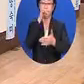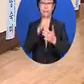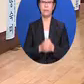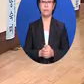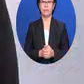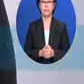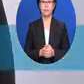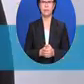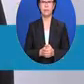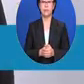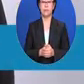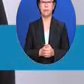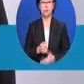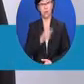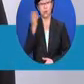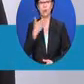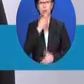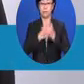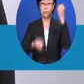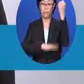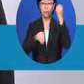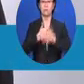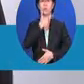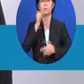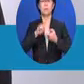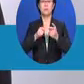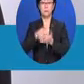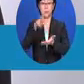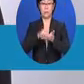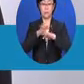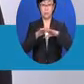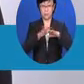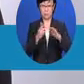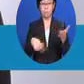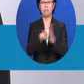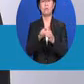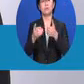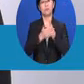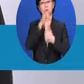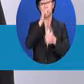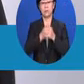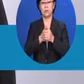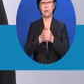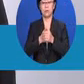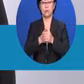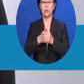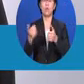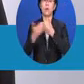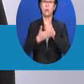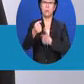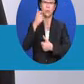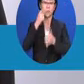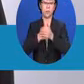되었습니다. 지역의 여러 가지 이제 복지 인프라 부족에 대한 어떤 그런 문제들을 해결하는 데 있어서 도움이 될 것 같고요. 현재